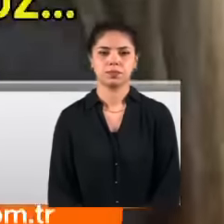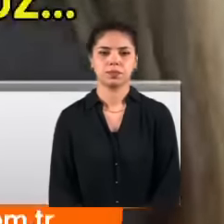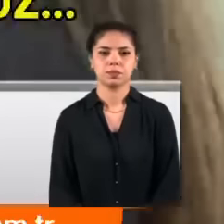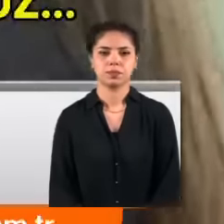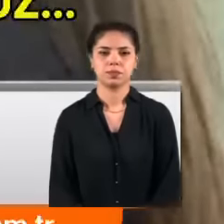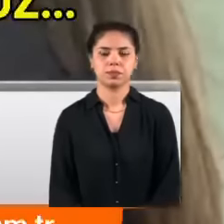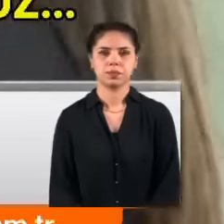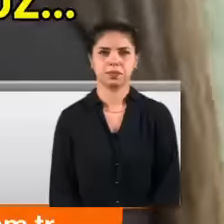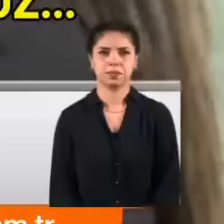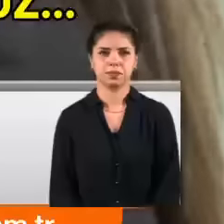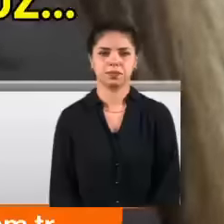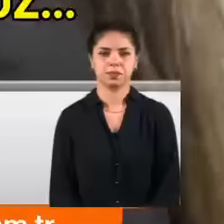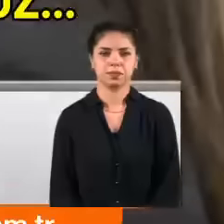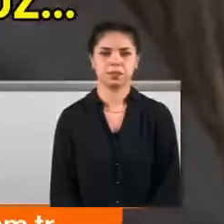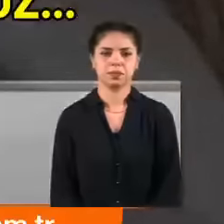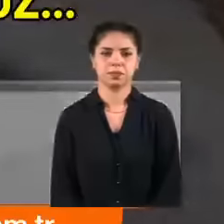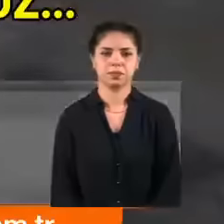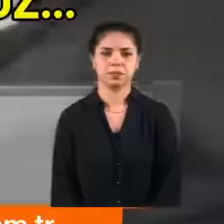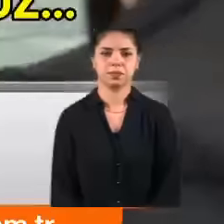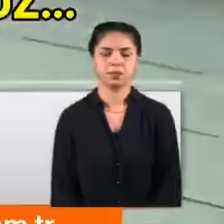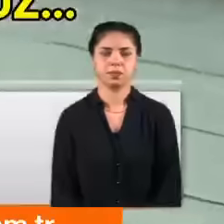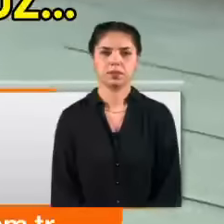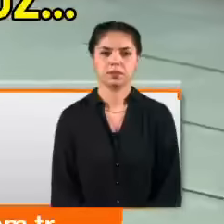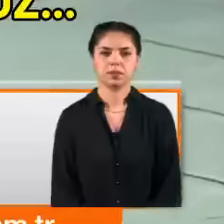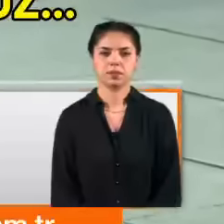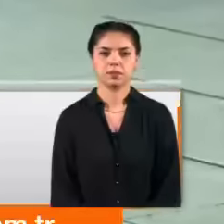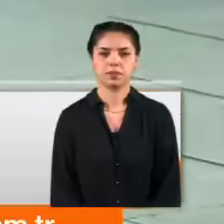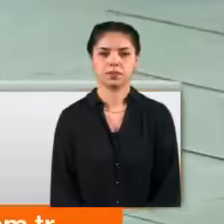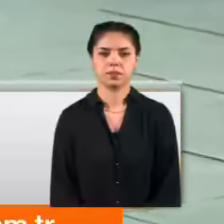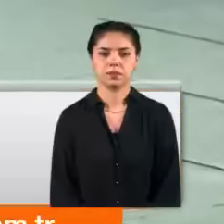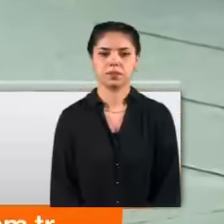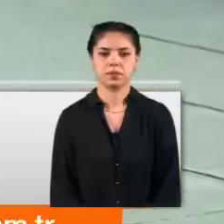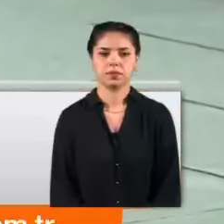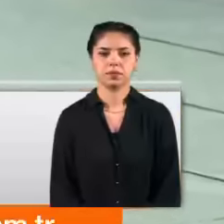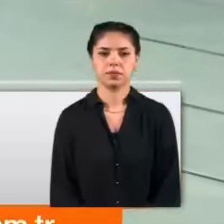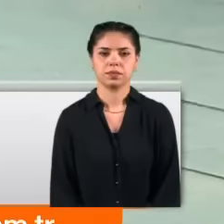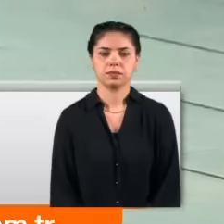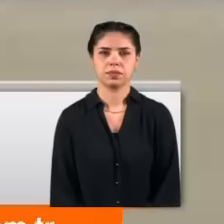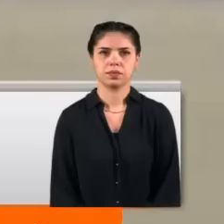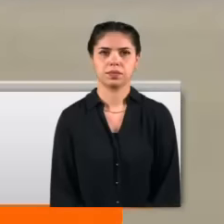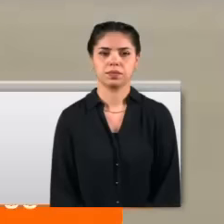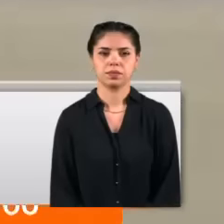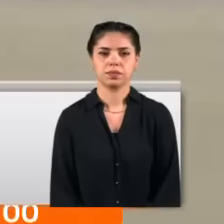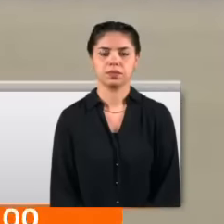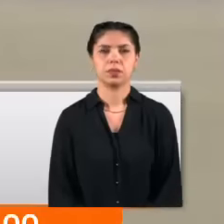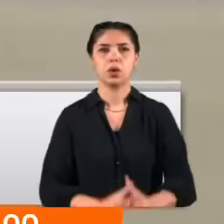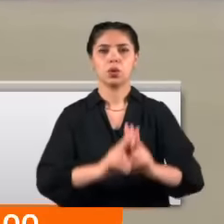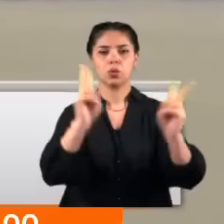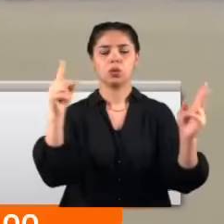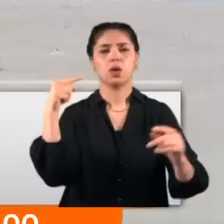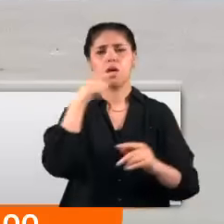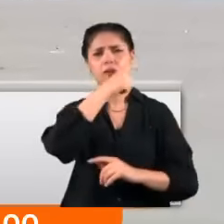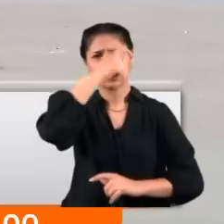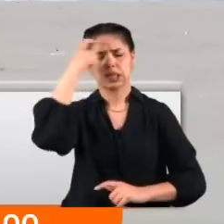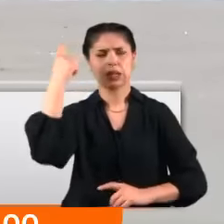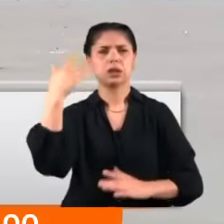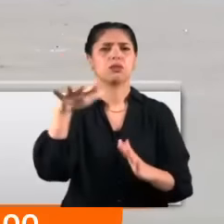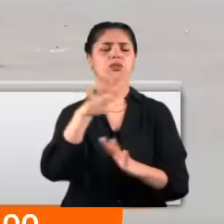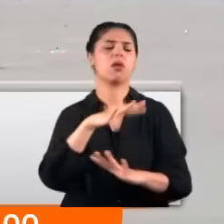Gece uyuyabiliyor musunuz? Gece uyuyamıyoruz, çok sıcak. İşe girip çıkıyoruz, terliyoruz, yine tekrardan giriyoruz. Gündüzleri Afrika sıcakları